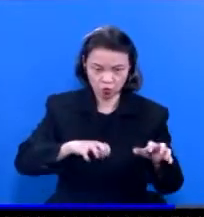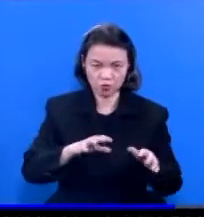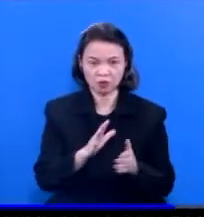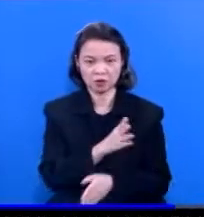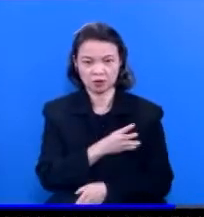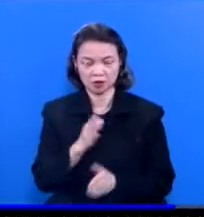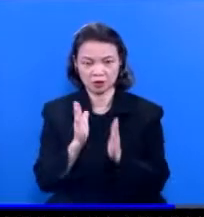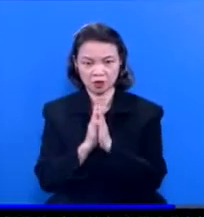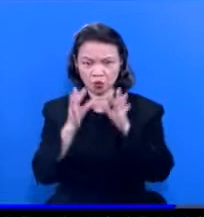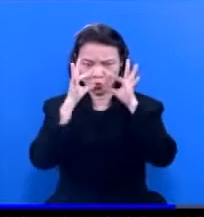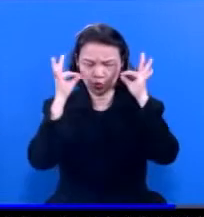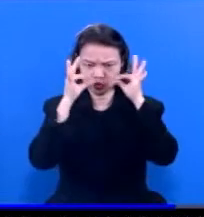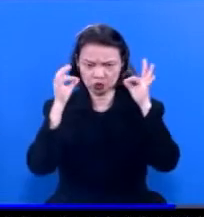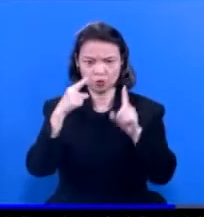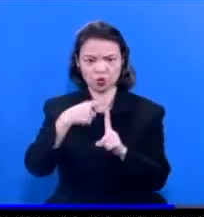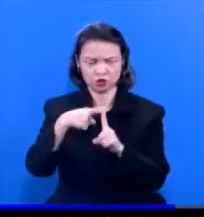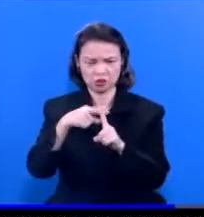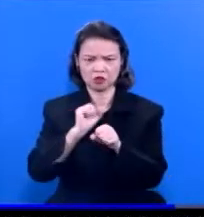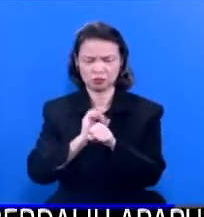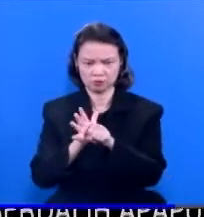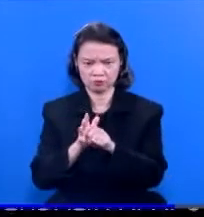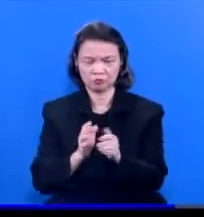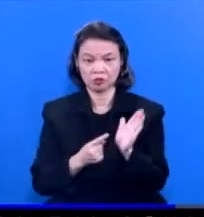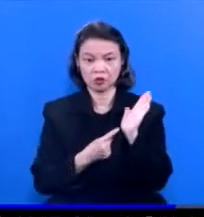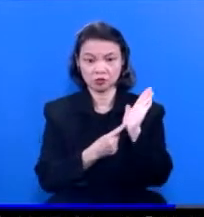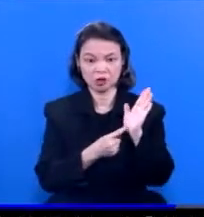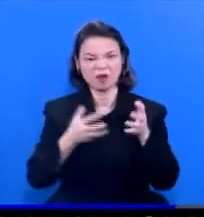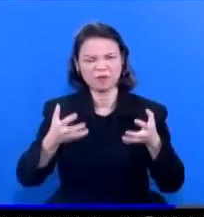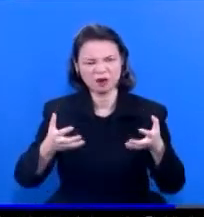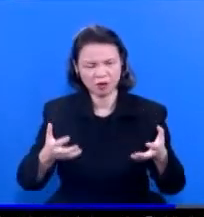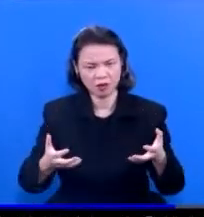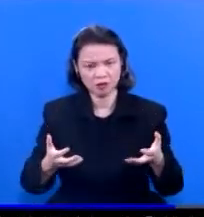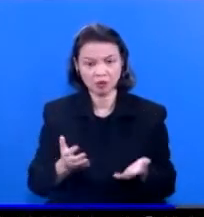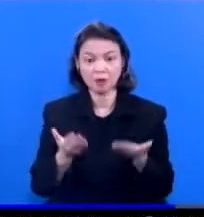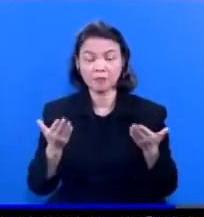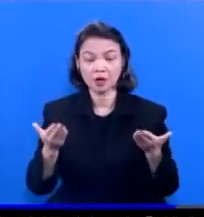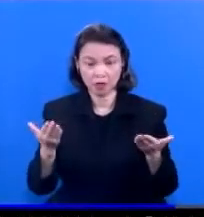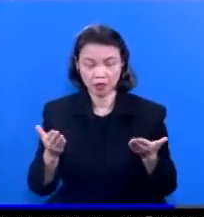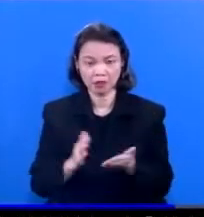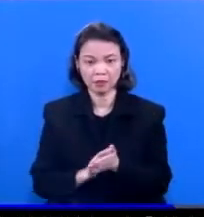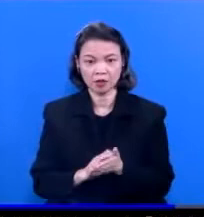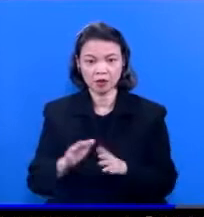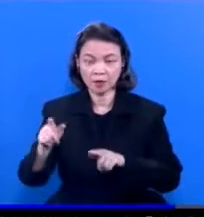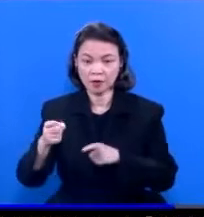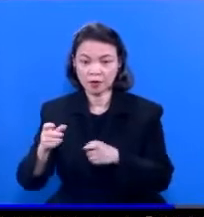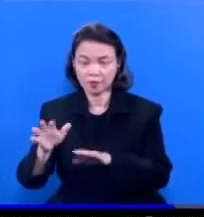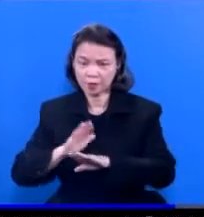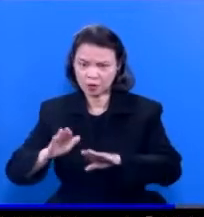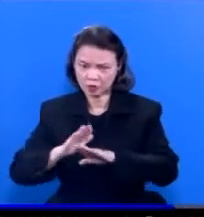peliharaan terkonfirmasi positif COVID-19 dengan gejala yang cukup berat. Lantas bagaimana penanganan dan pencegahan yang dapat